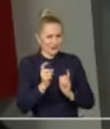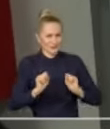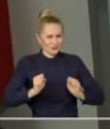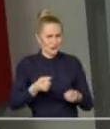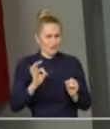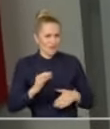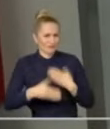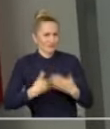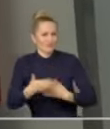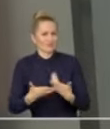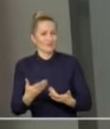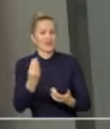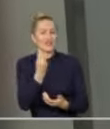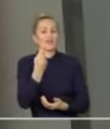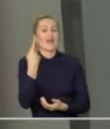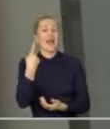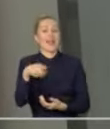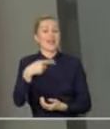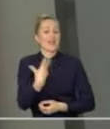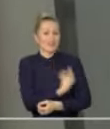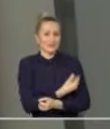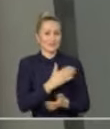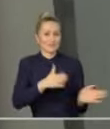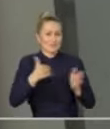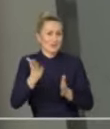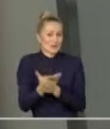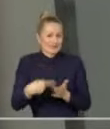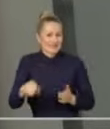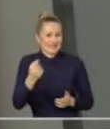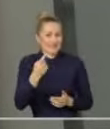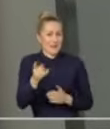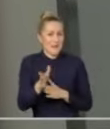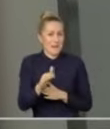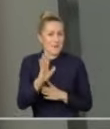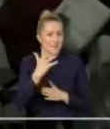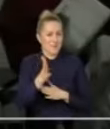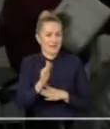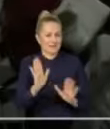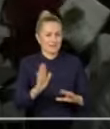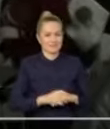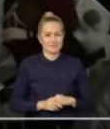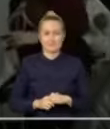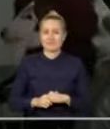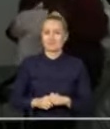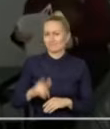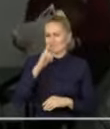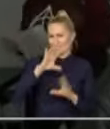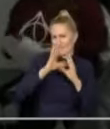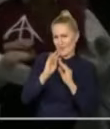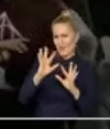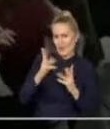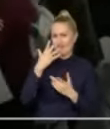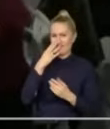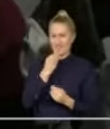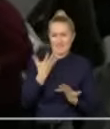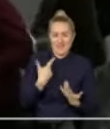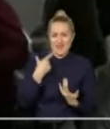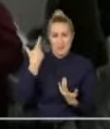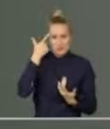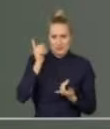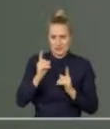sprawnie. Jeszcze jedna dawka będzie, ale już niedługo, bo w marcu 5. Bardzo ładnie to poszło. Nawet nie myślałem, że to tak